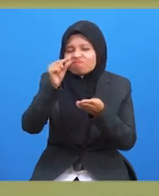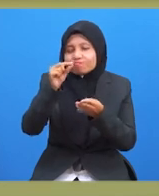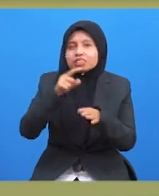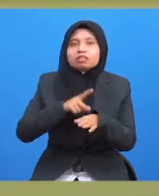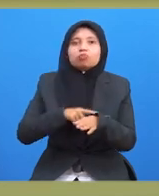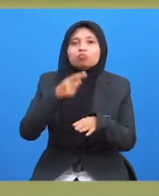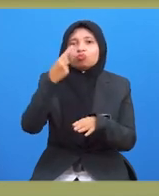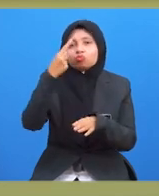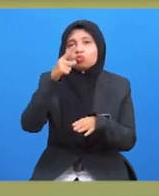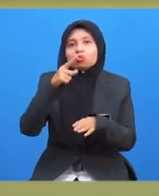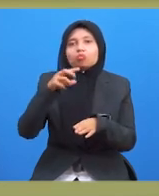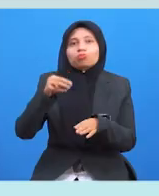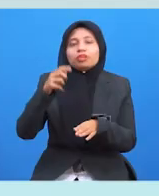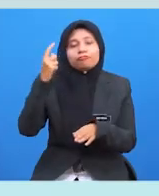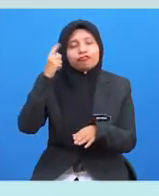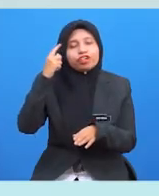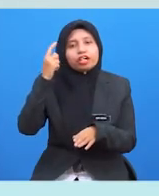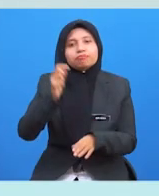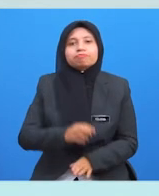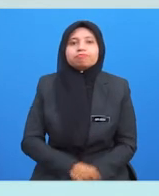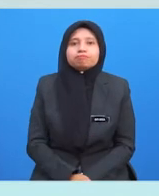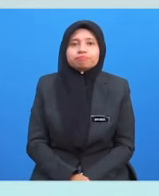untuk murid-murid berfikir.